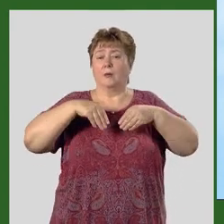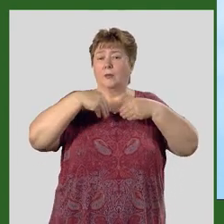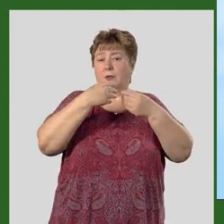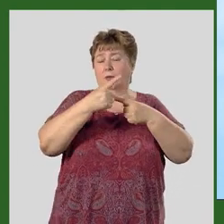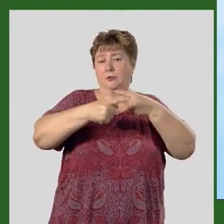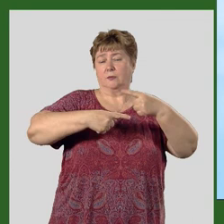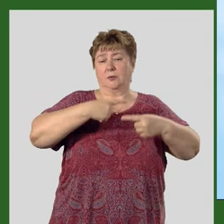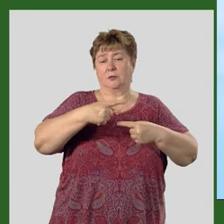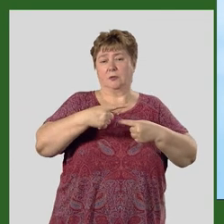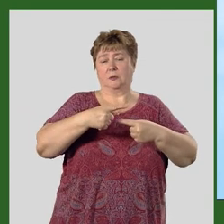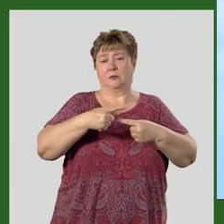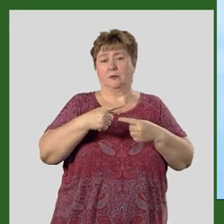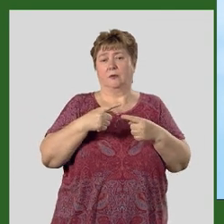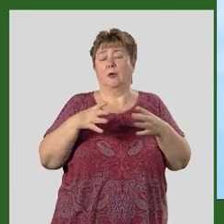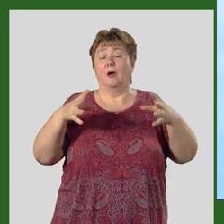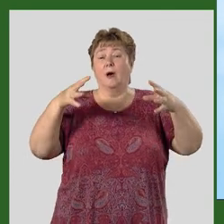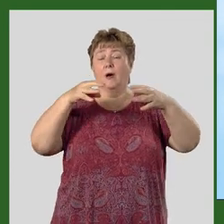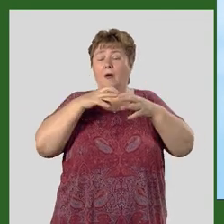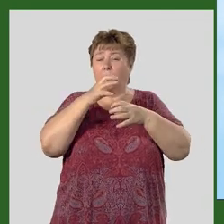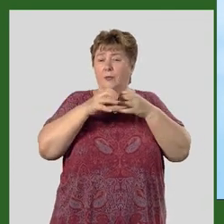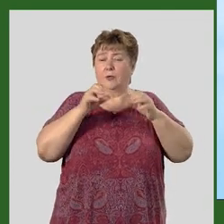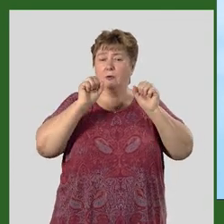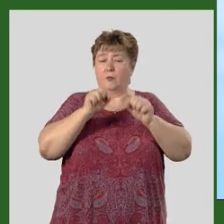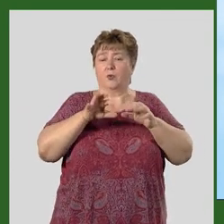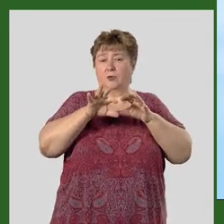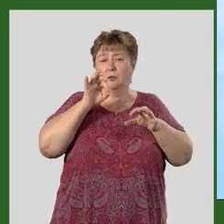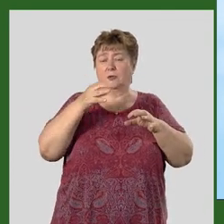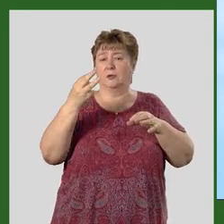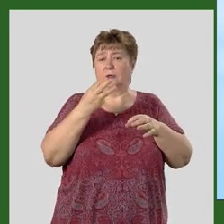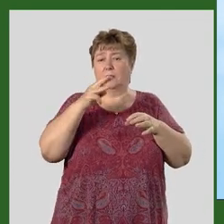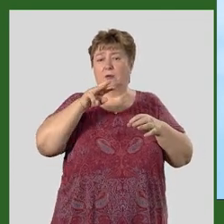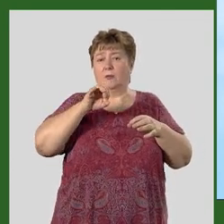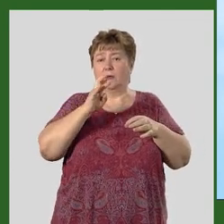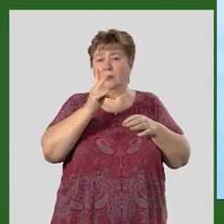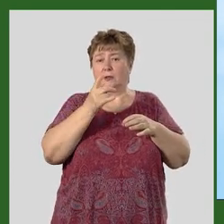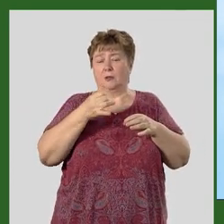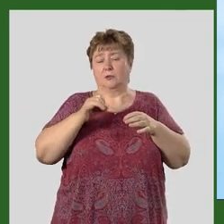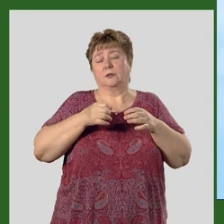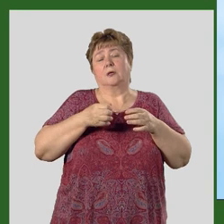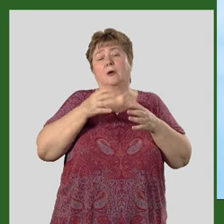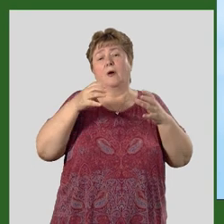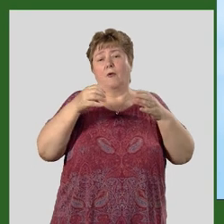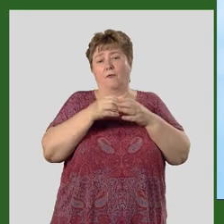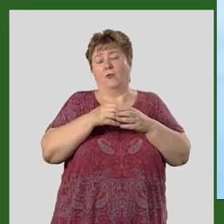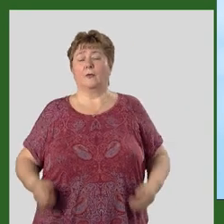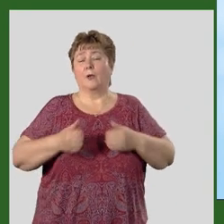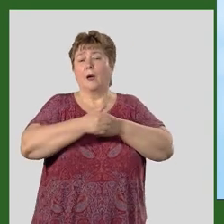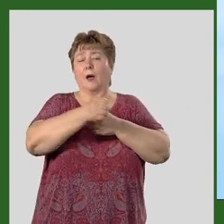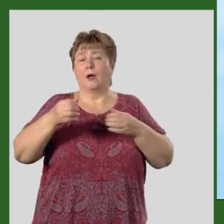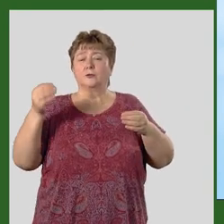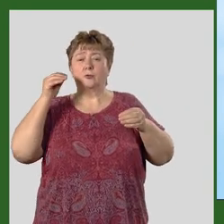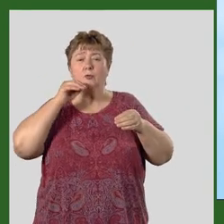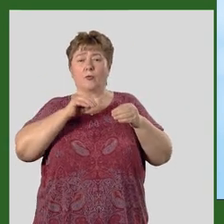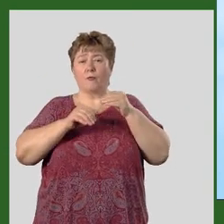передается по наследству. В мире можно выделить три вида монархической формы правления. Особую